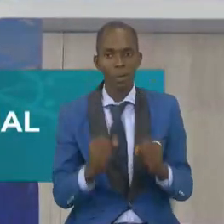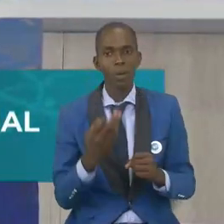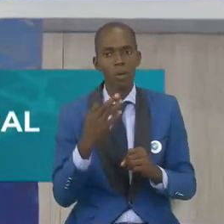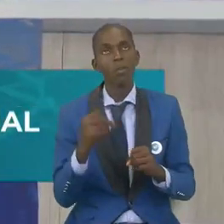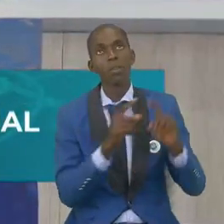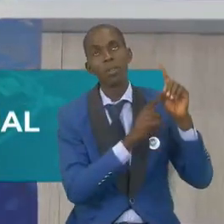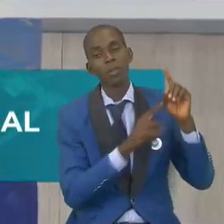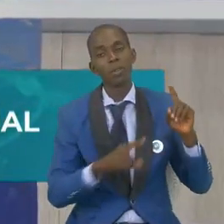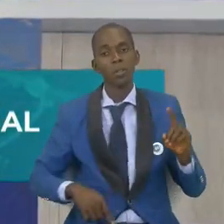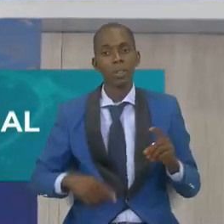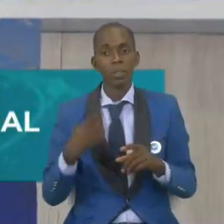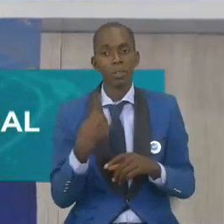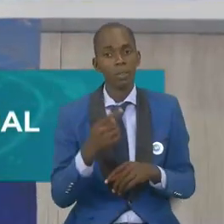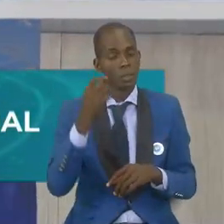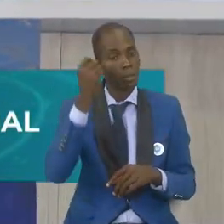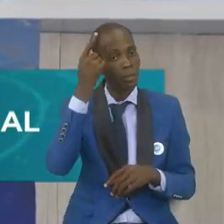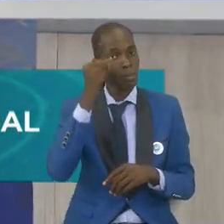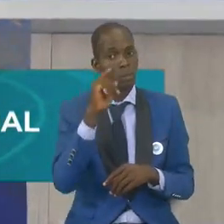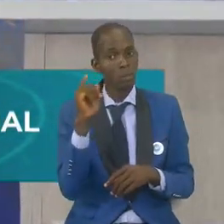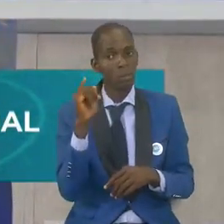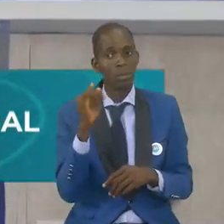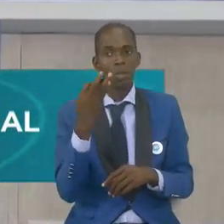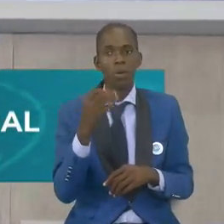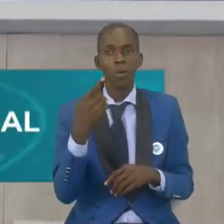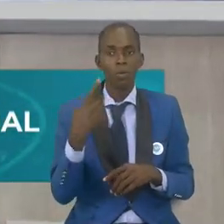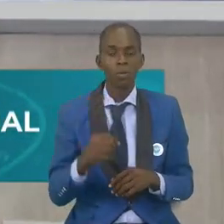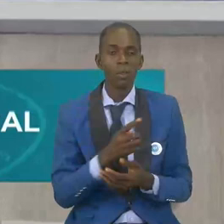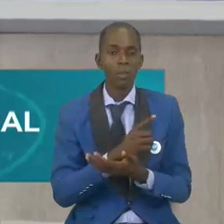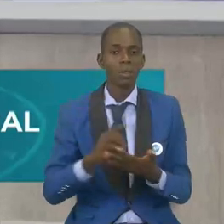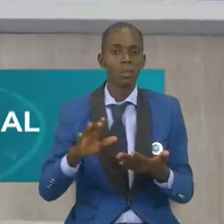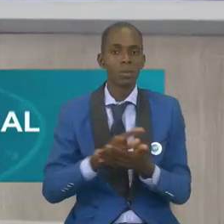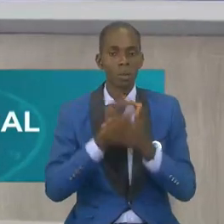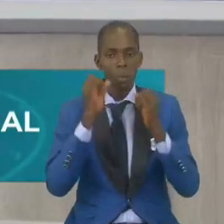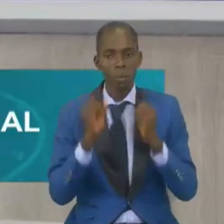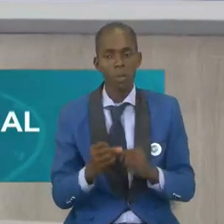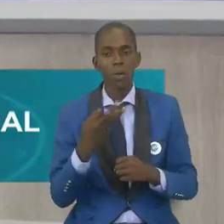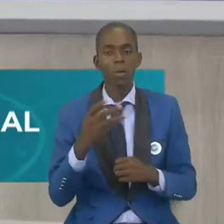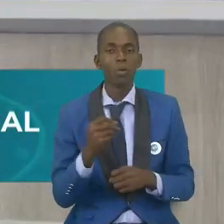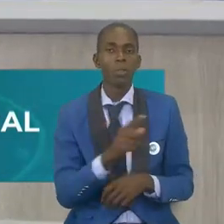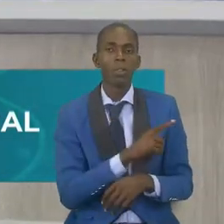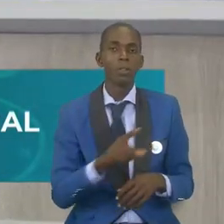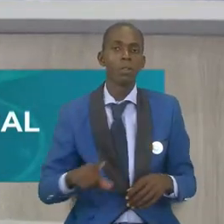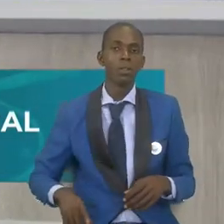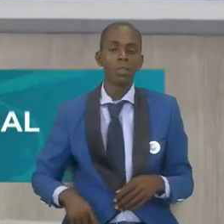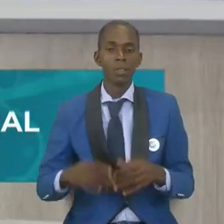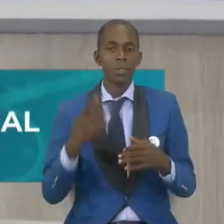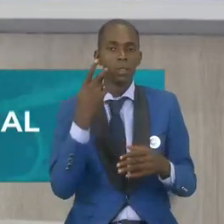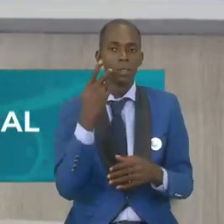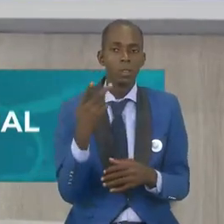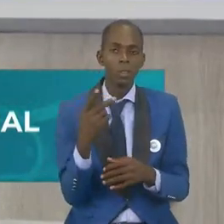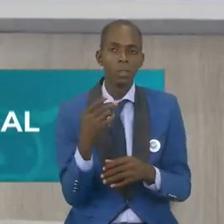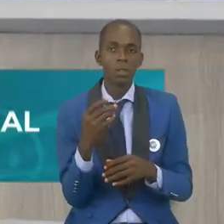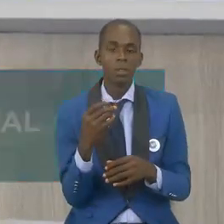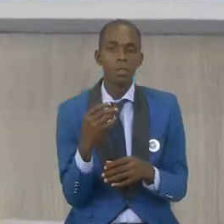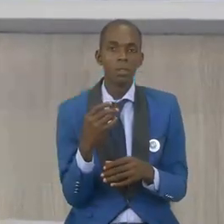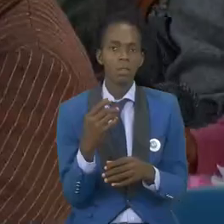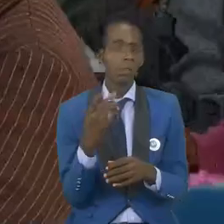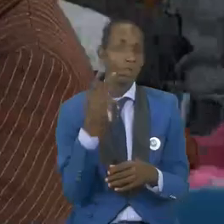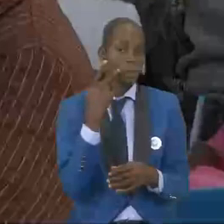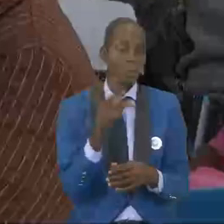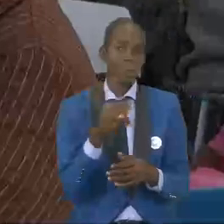puissance surnaturelle de l'Éternel. La perception de la puissance surnaturelle